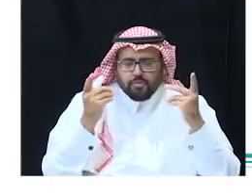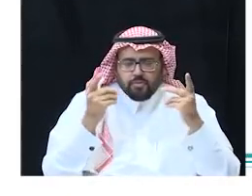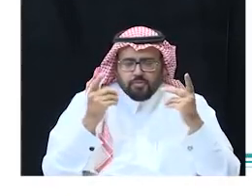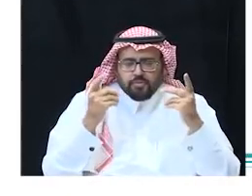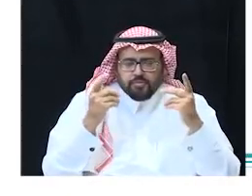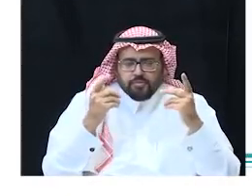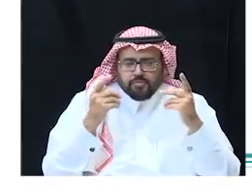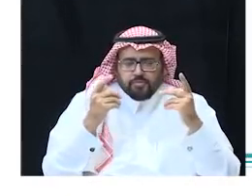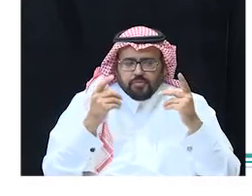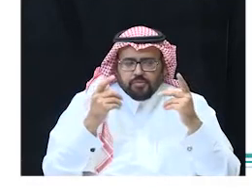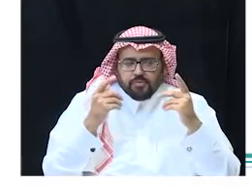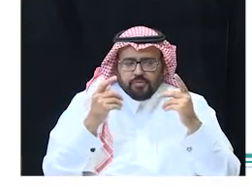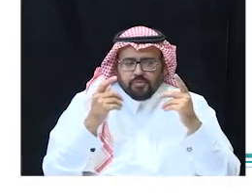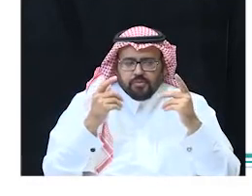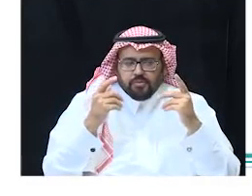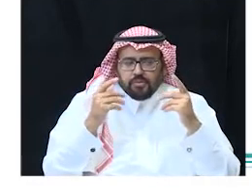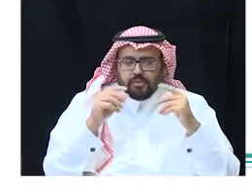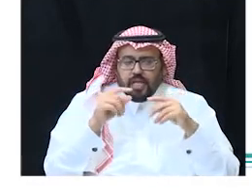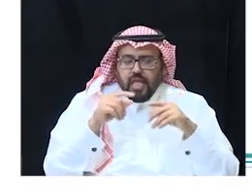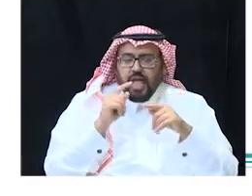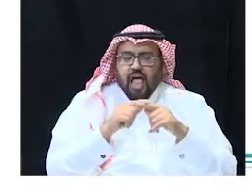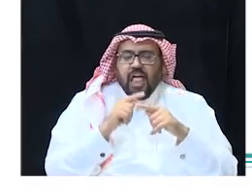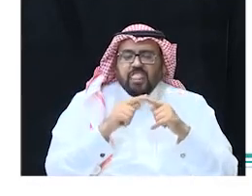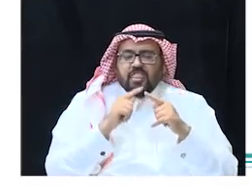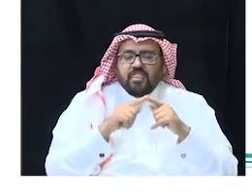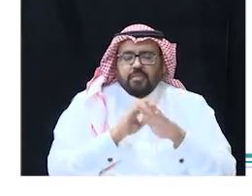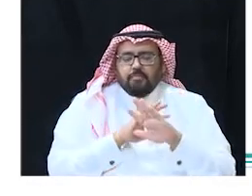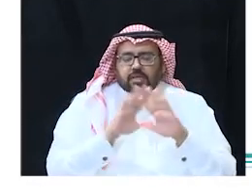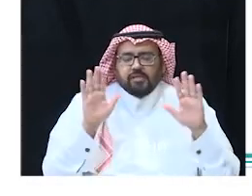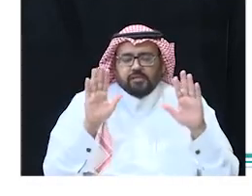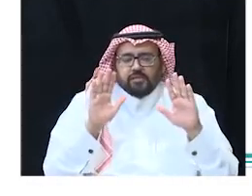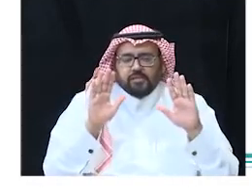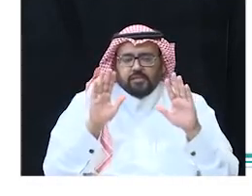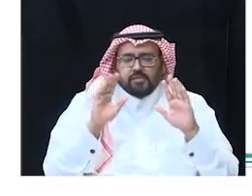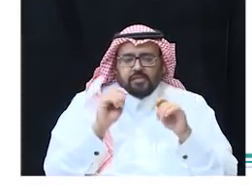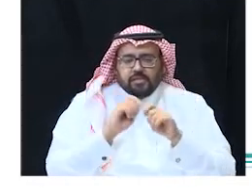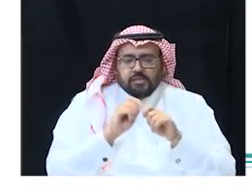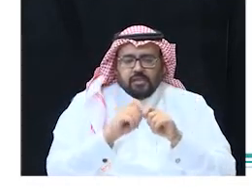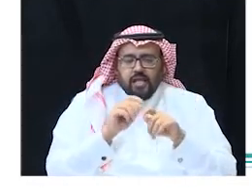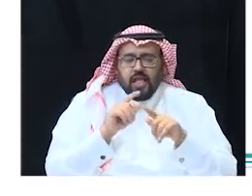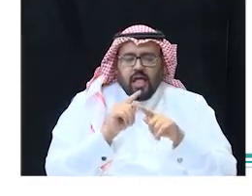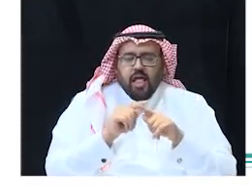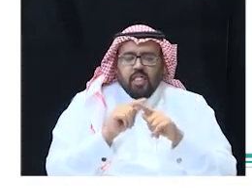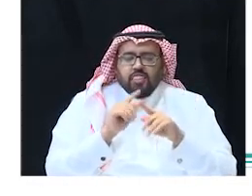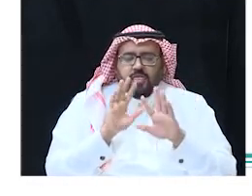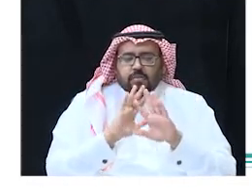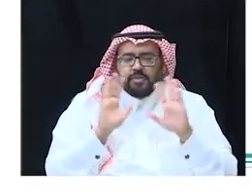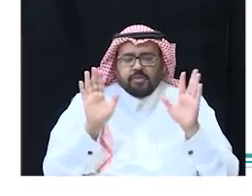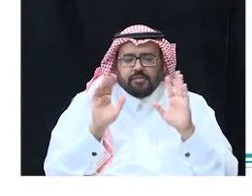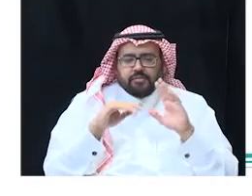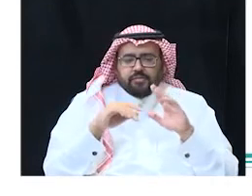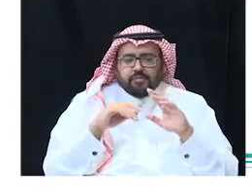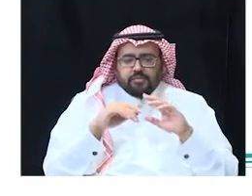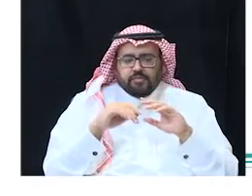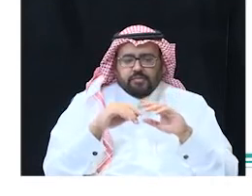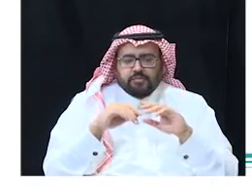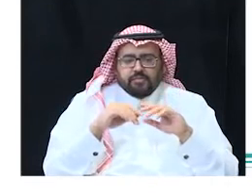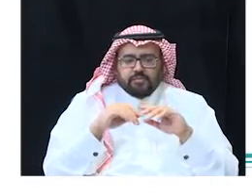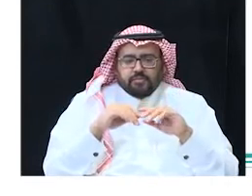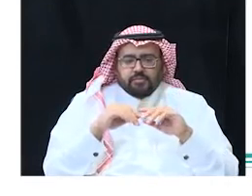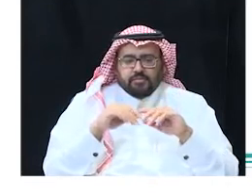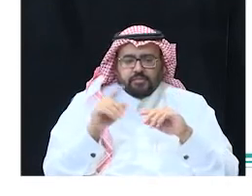الأدوات التي يجذبها المغناطيس هي التي تحتوي على إيش؟ على الحديد أو المصنوعة من الحديد،